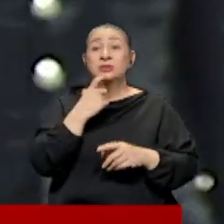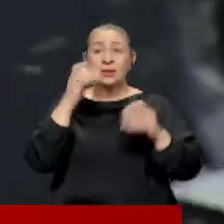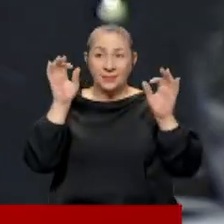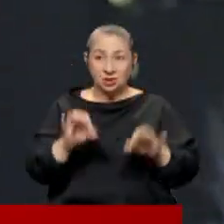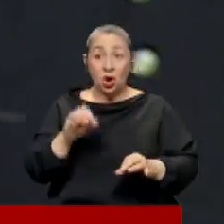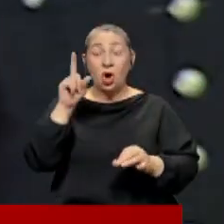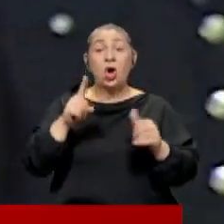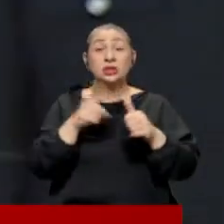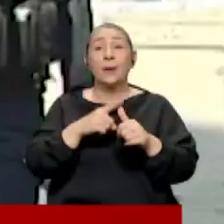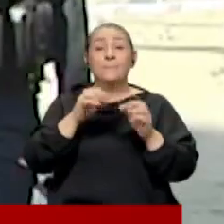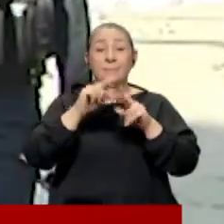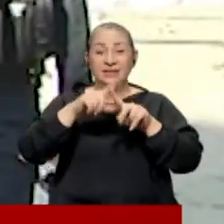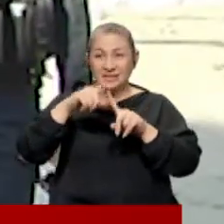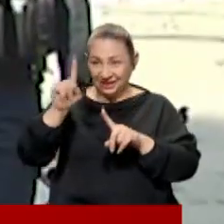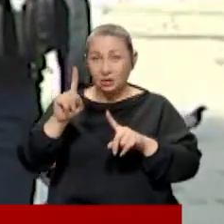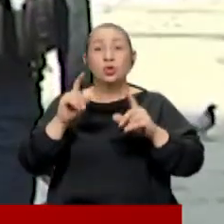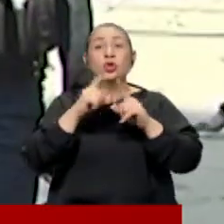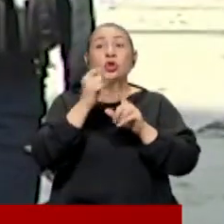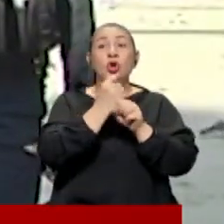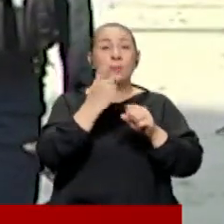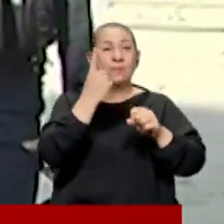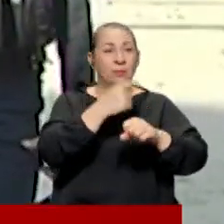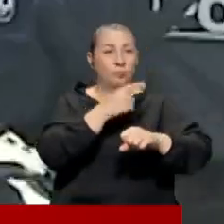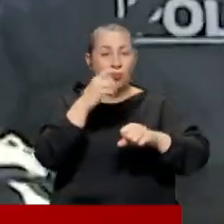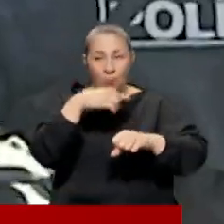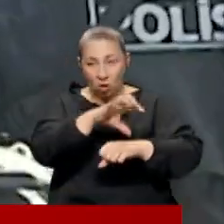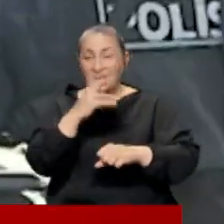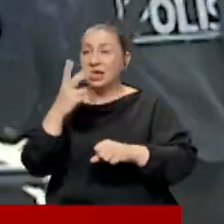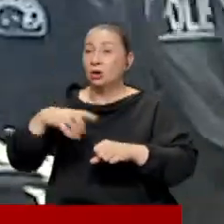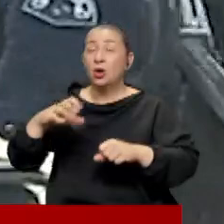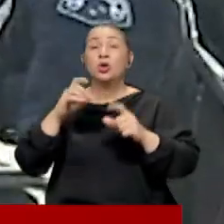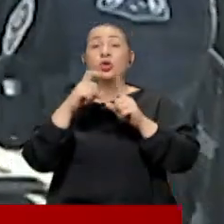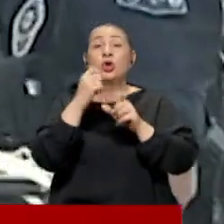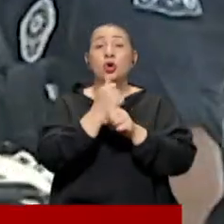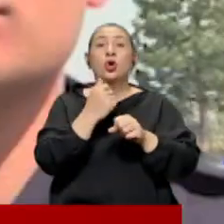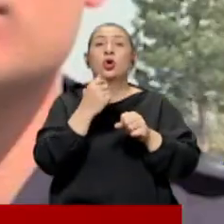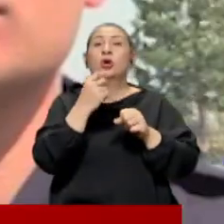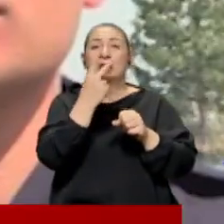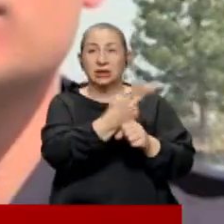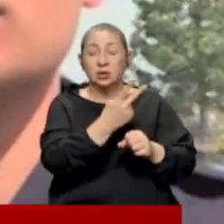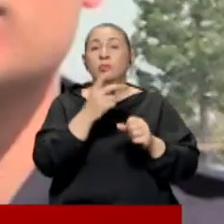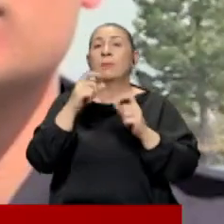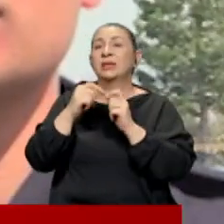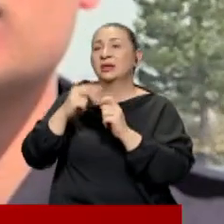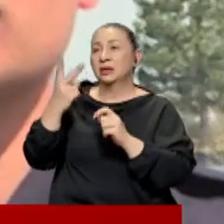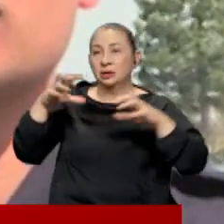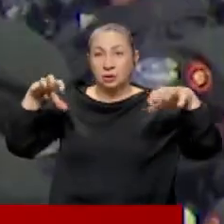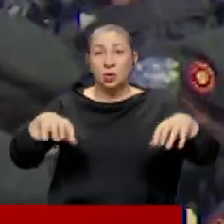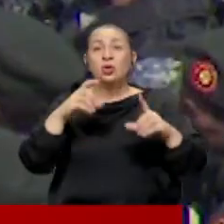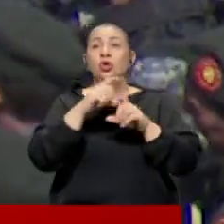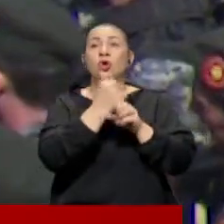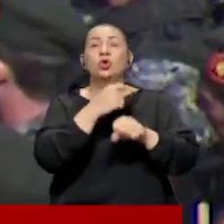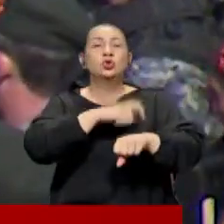yılında başlayacak önceden batı ve Doğu 1 ve 2'nci bölgede ayrılırken Doğu iki Batı iki bölüme ayrıldı doğu görevi süresi